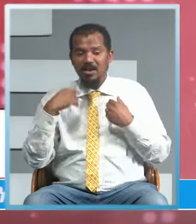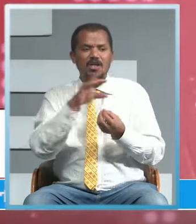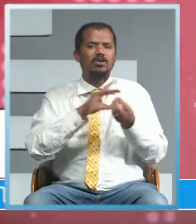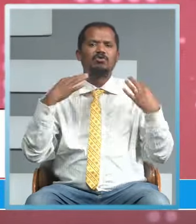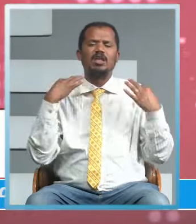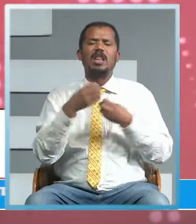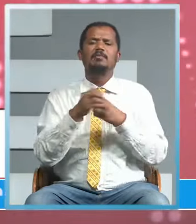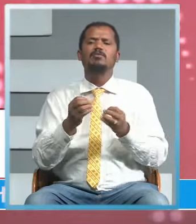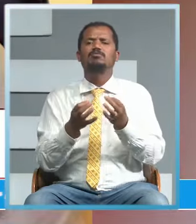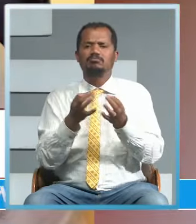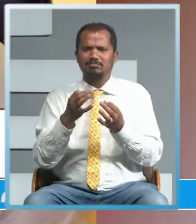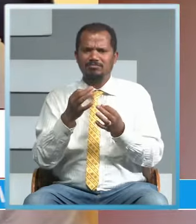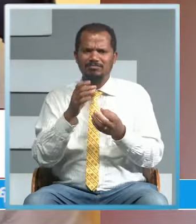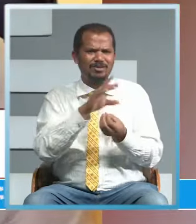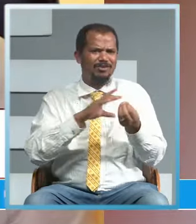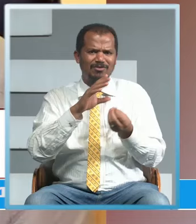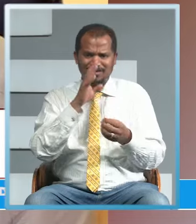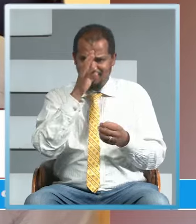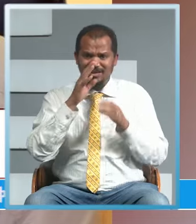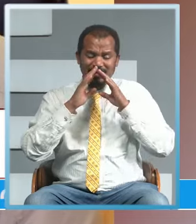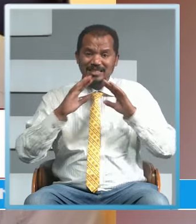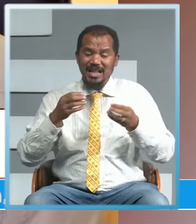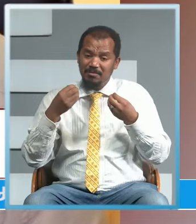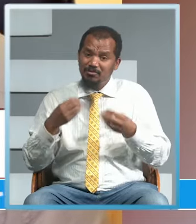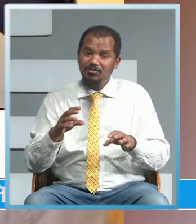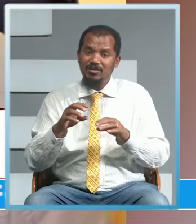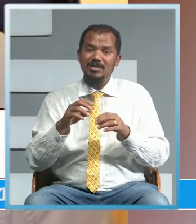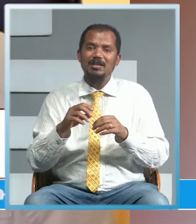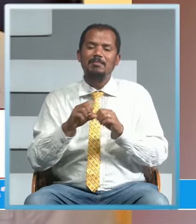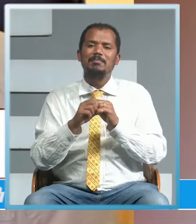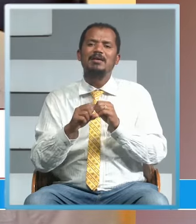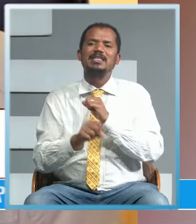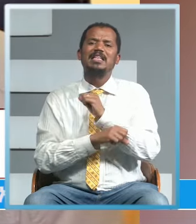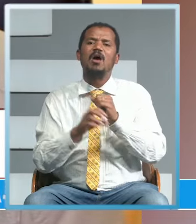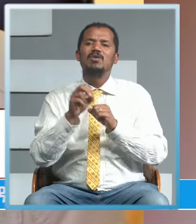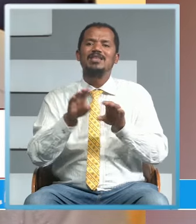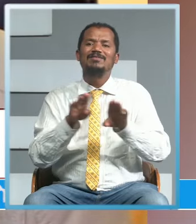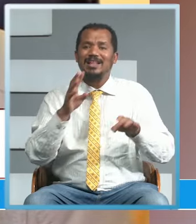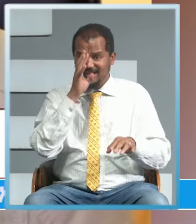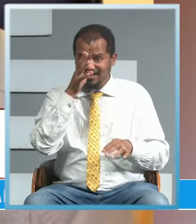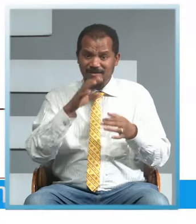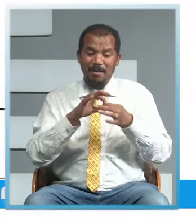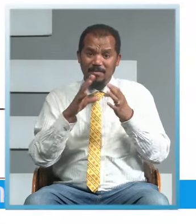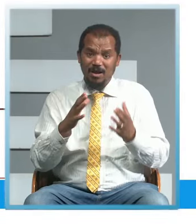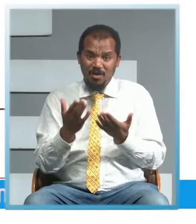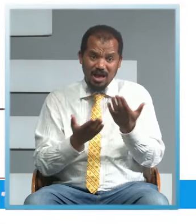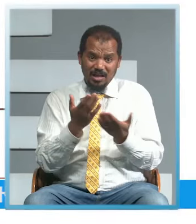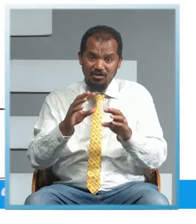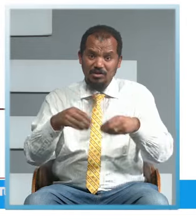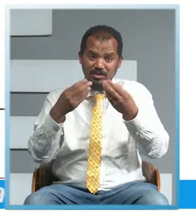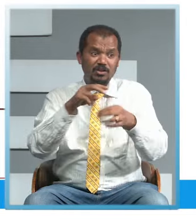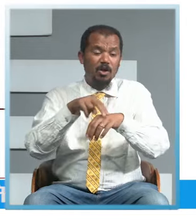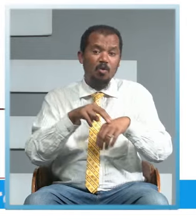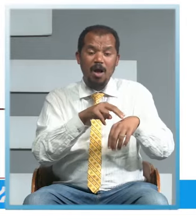ቢሮ ገለጸ። በክልሉ የተፈጠረው የሰላም እጦት መሰረታዊ ክፍተት ከተፈጠረባቸው ማህበራዊ አገልግሎት ሰጪ